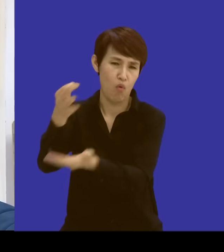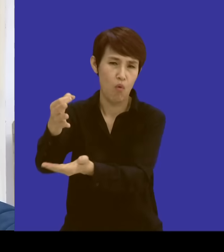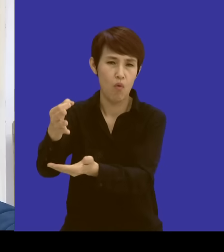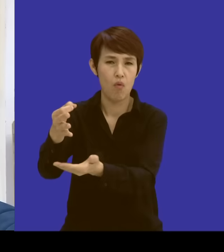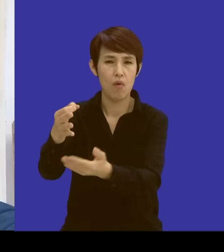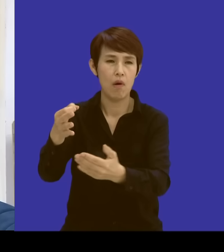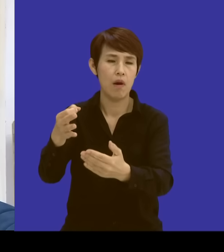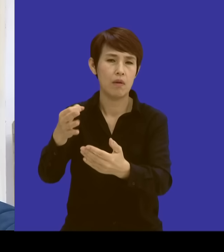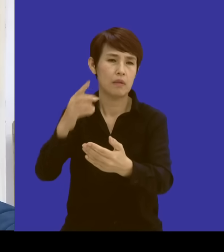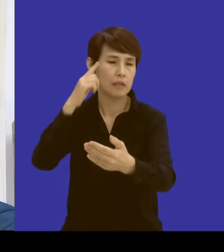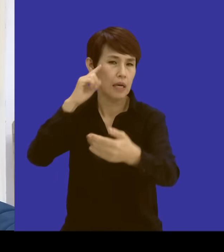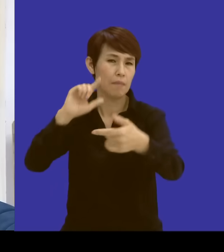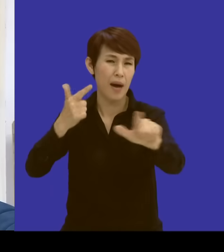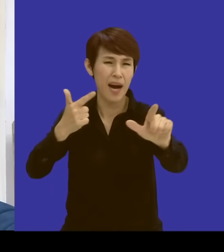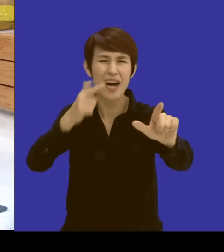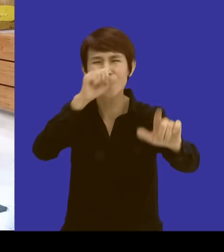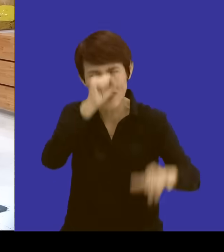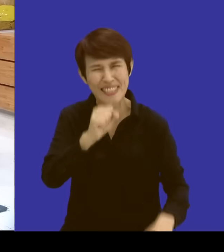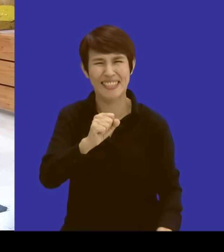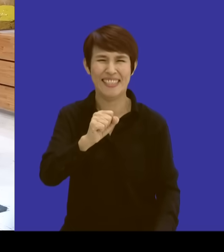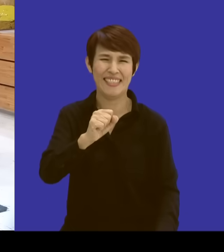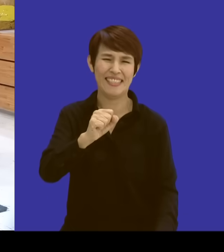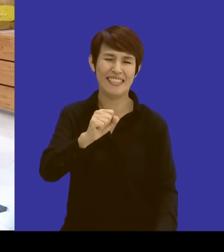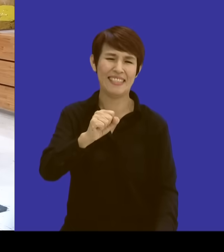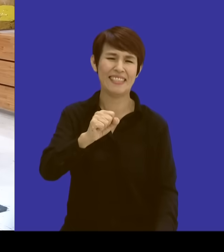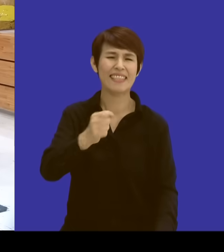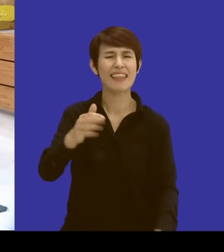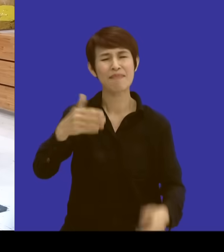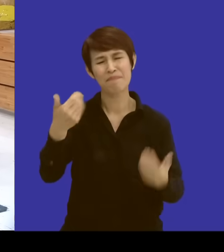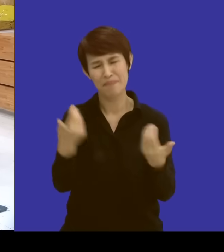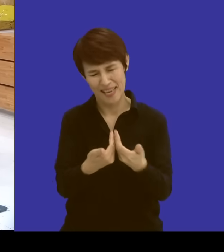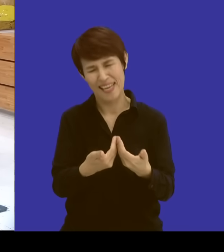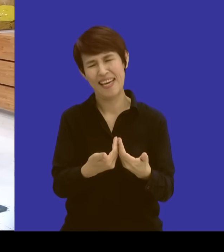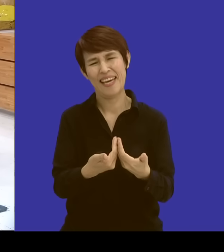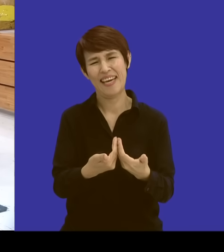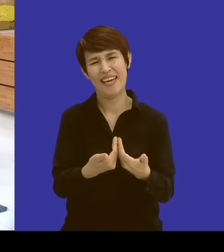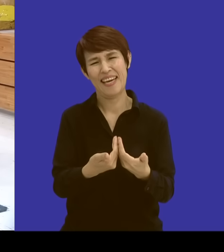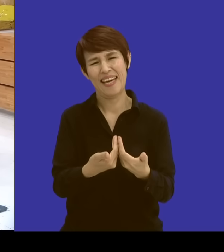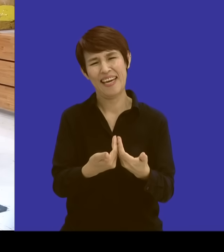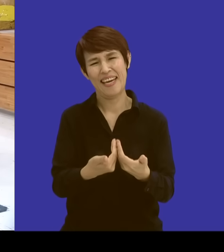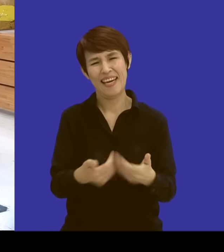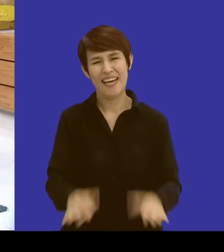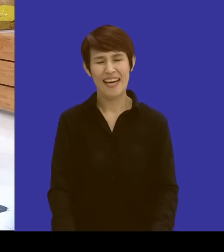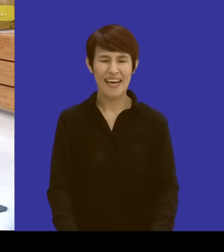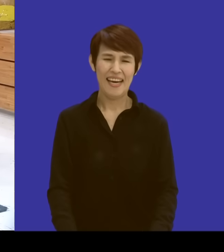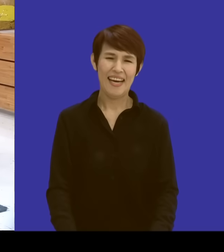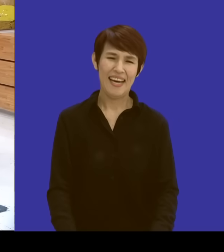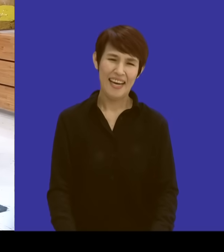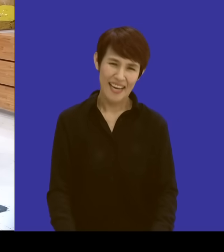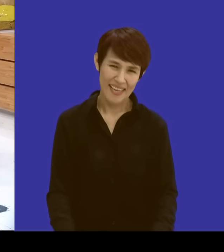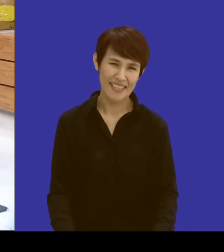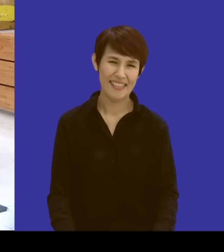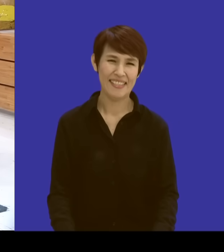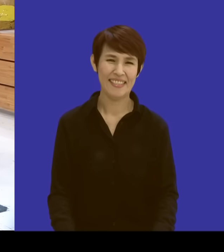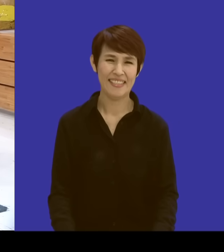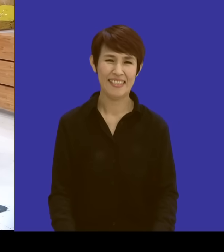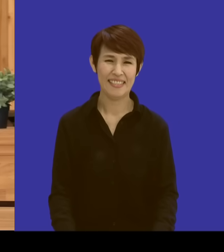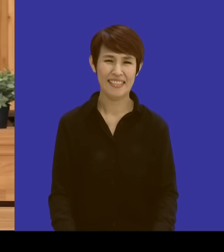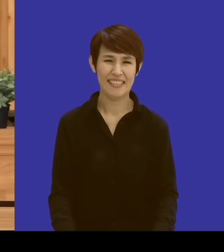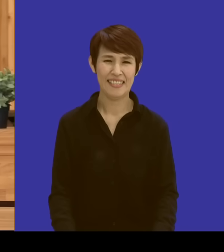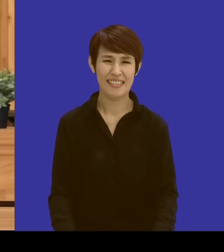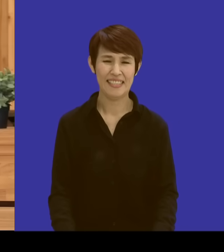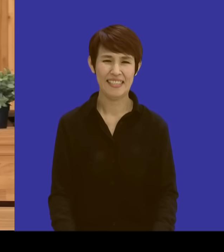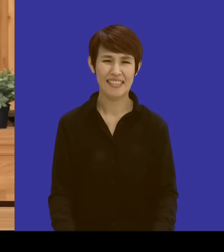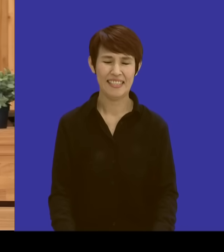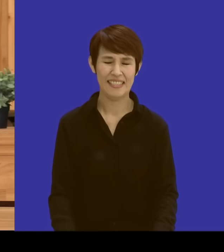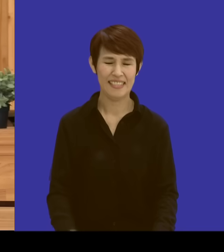된다. 이러시면 얼마나 좋았겠어요. 이렇게 나도 이렇게 싸웠다고? 나 지금 은혜롭네.